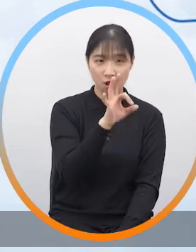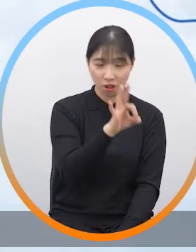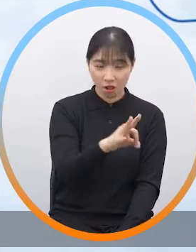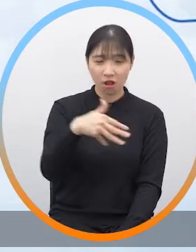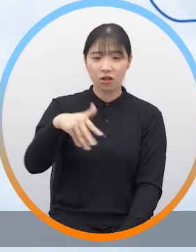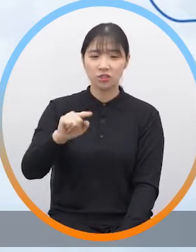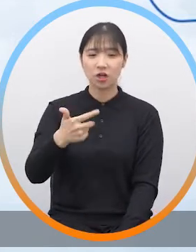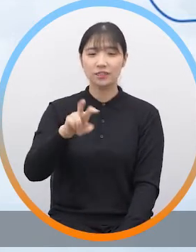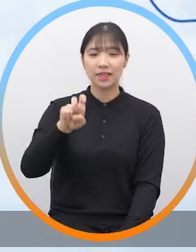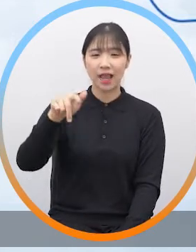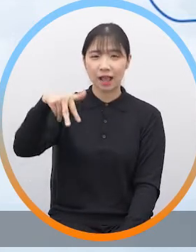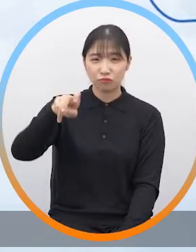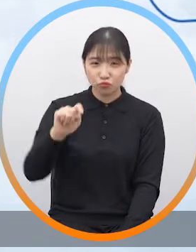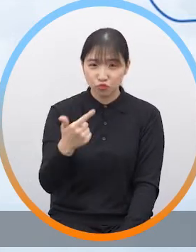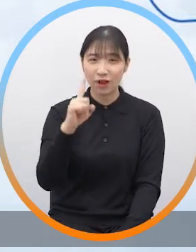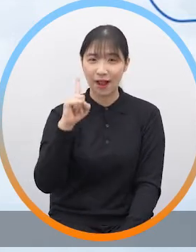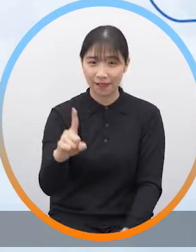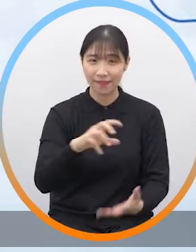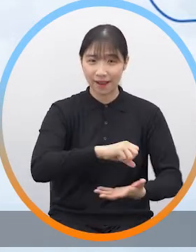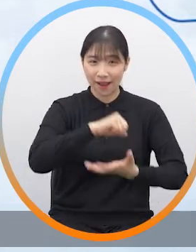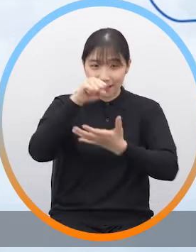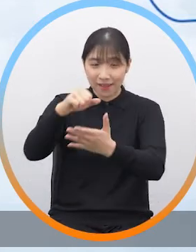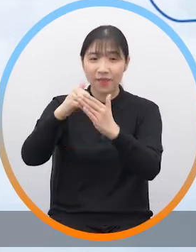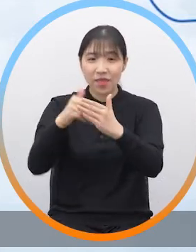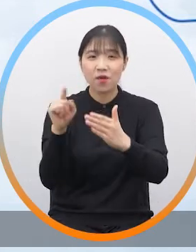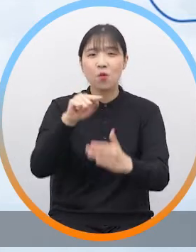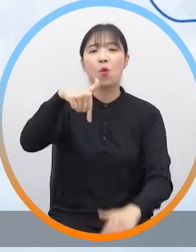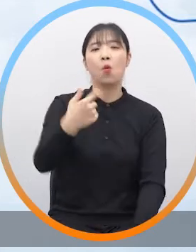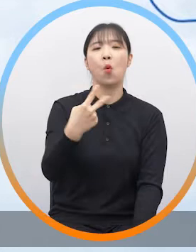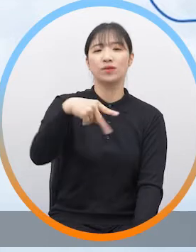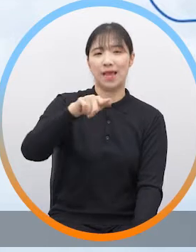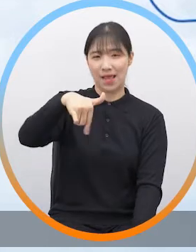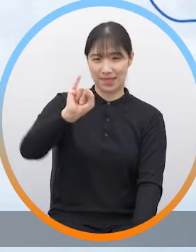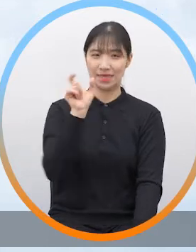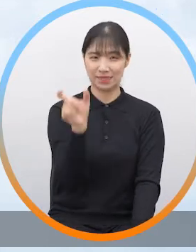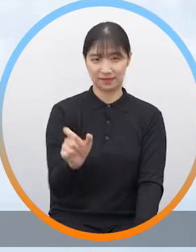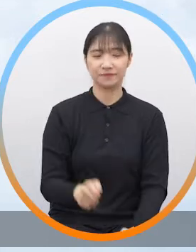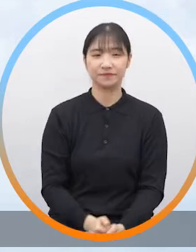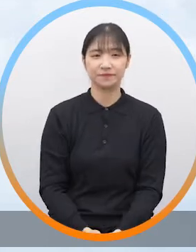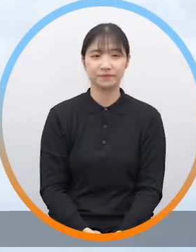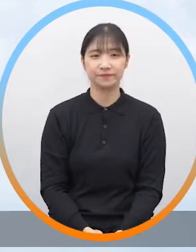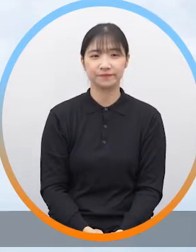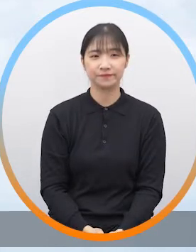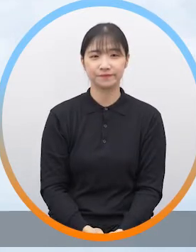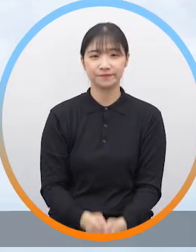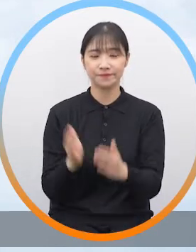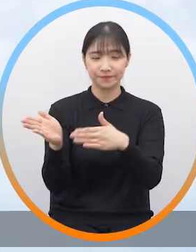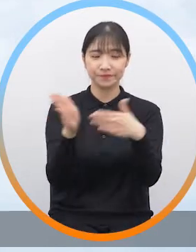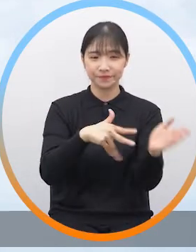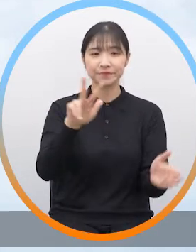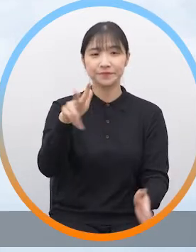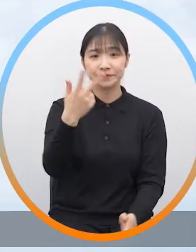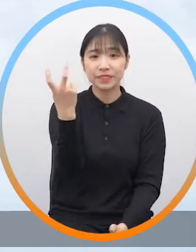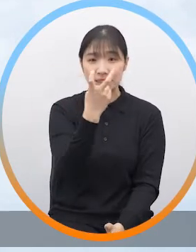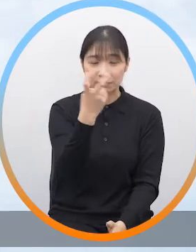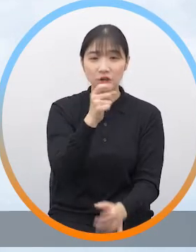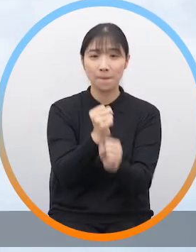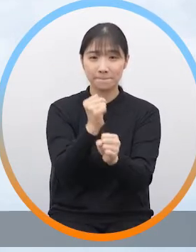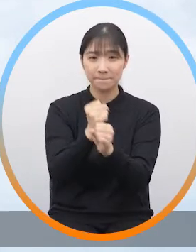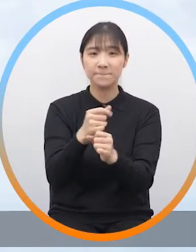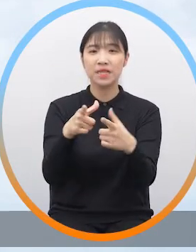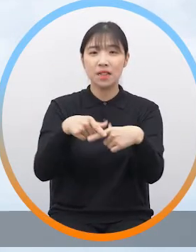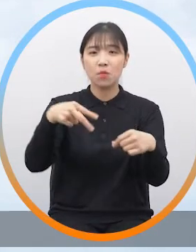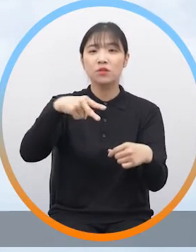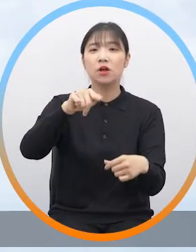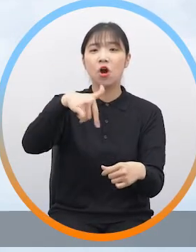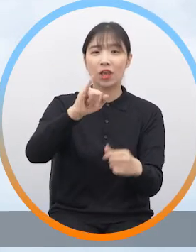천자문 1권을 가져갔다는 내용은 이 고사기에 나오고요. 그 다음에 720년에 편찬된